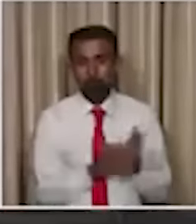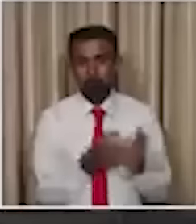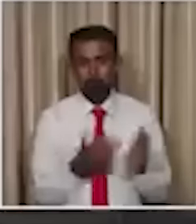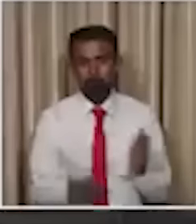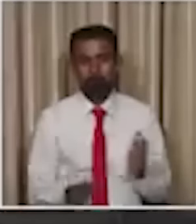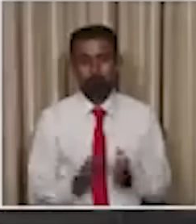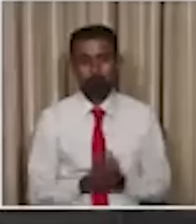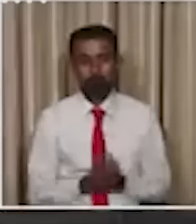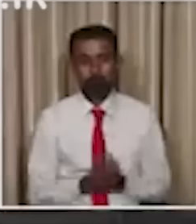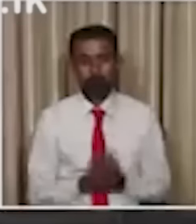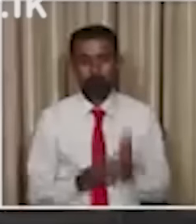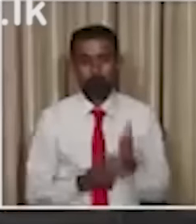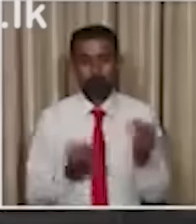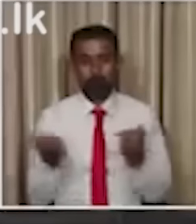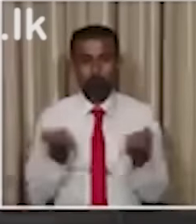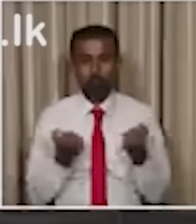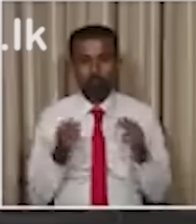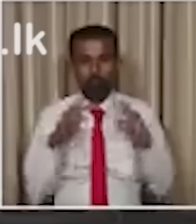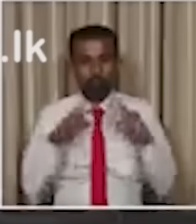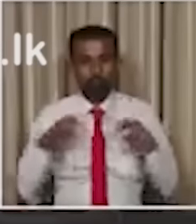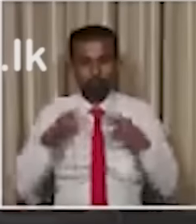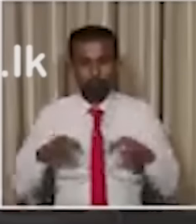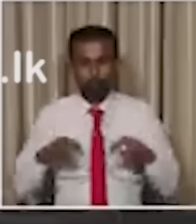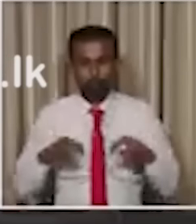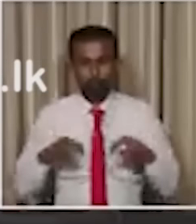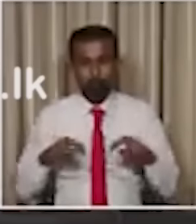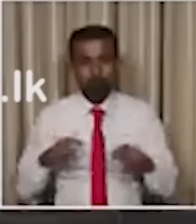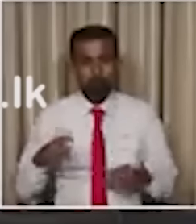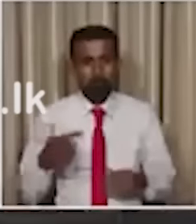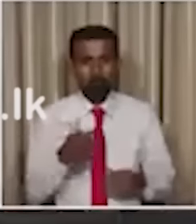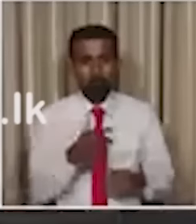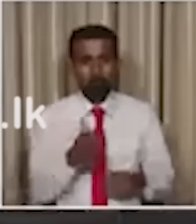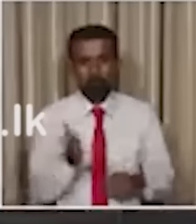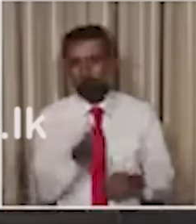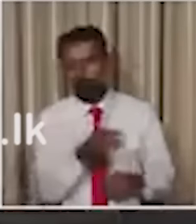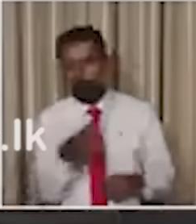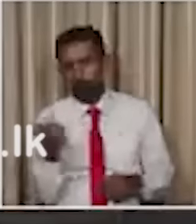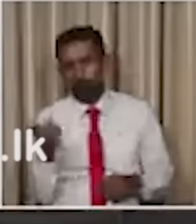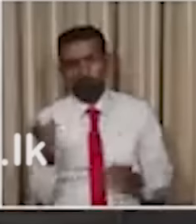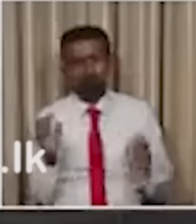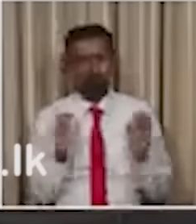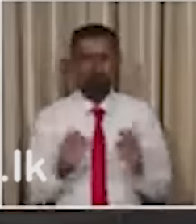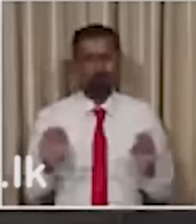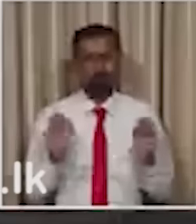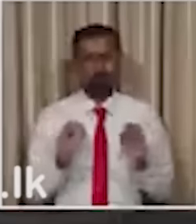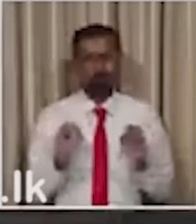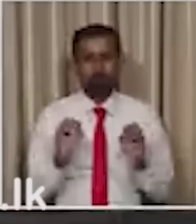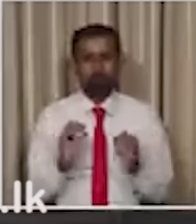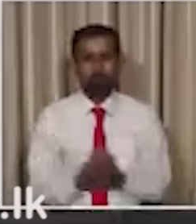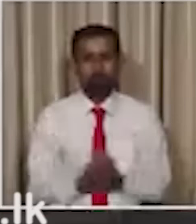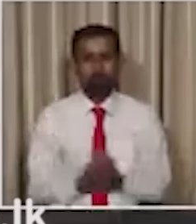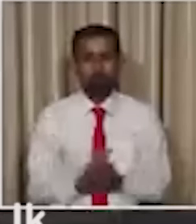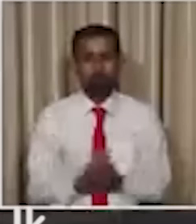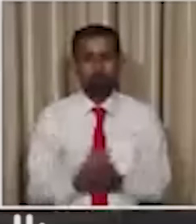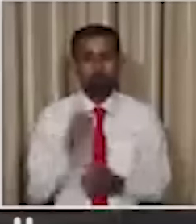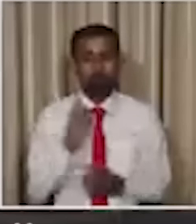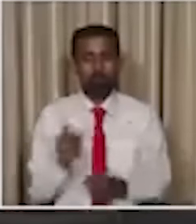තියෙනවා ලොරි රථය පරීක්ෂා කළා මසුන් හැර වෙනත් කිසිවක් නොතිබූ බව. මේ එදාම